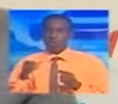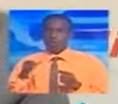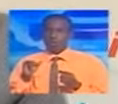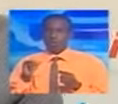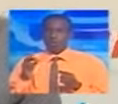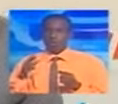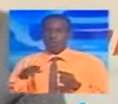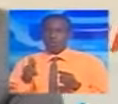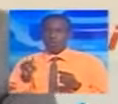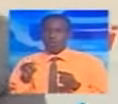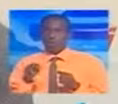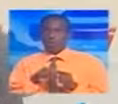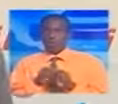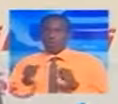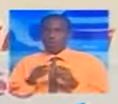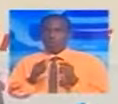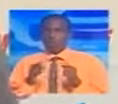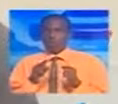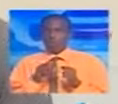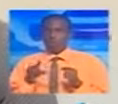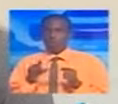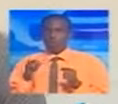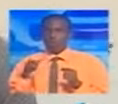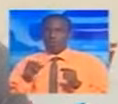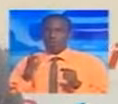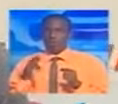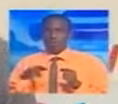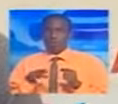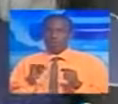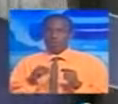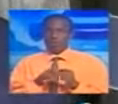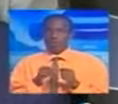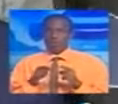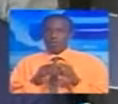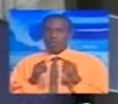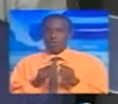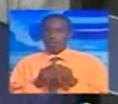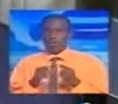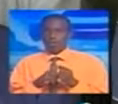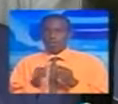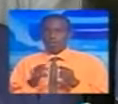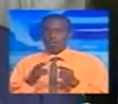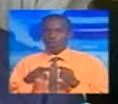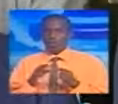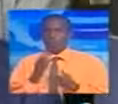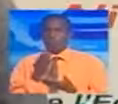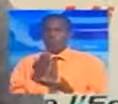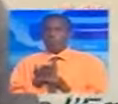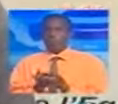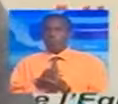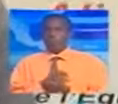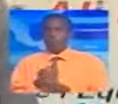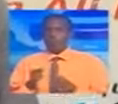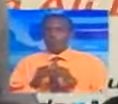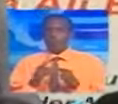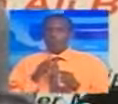Cette bibliothèque sera très utile pour la promotion de l'éducation à Assaïla, a indiqué le ministre. Il a d'ailleurs félicité les membres de la caravane de